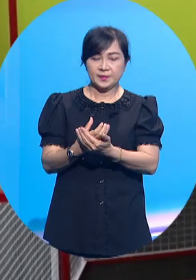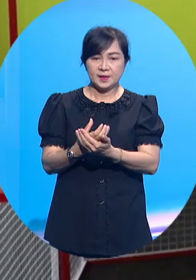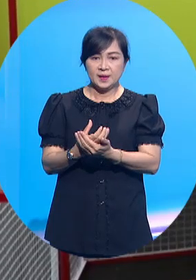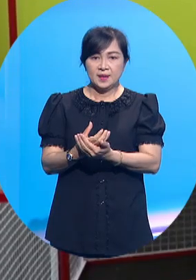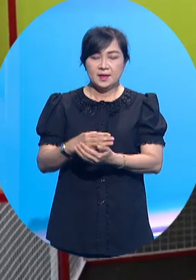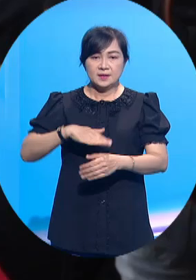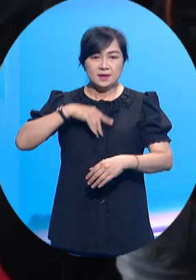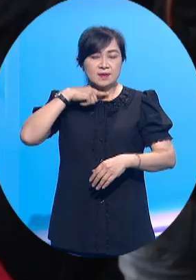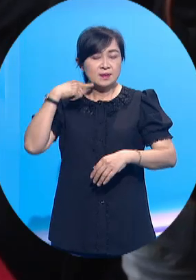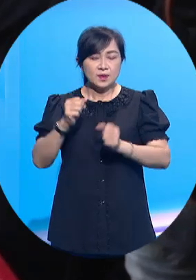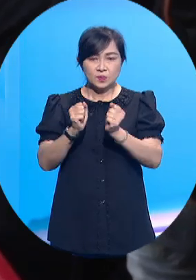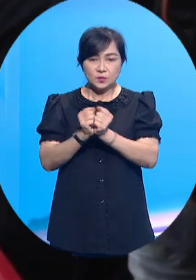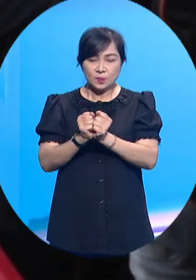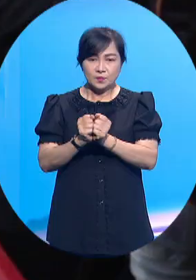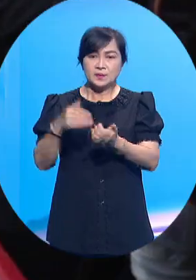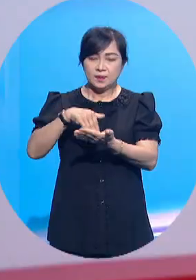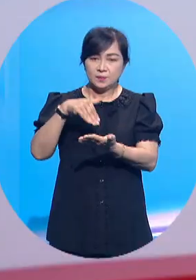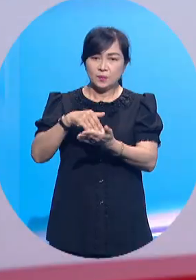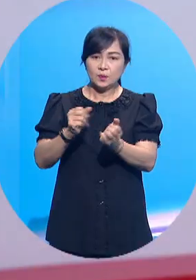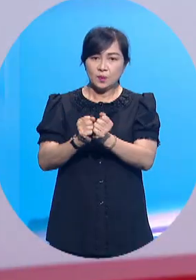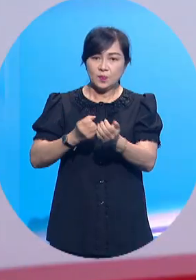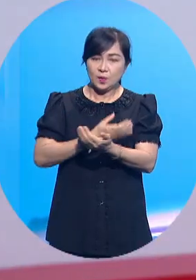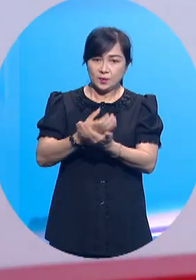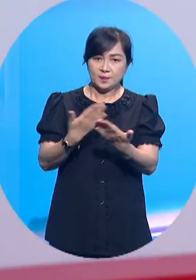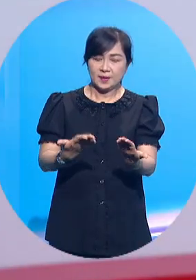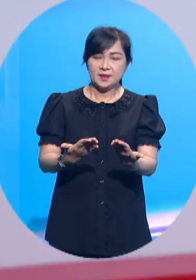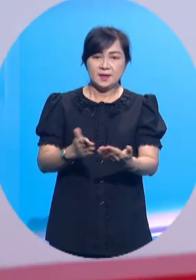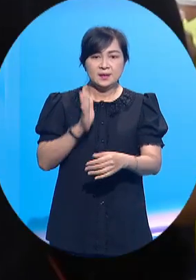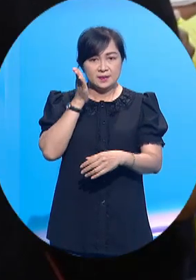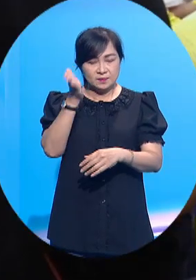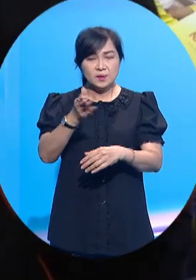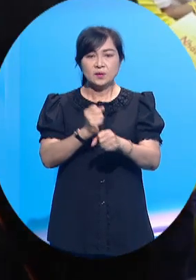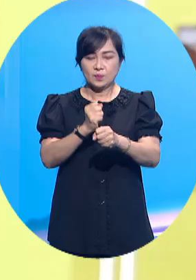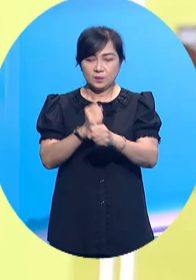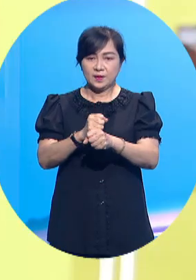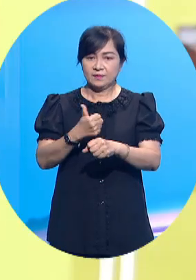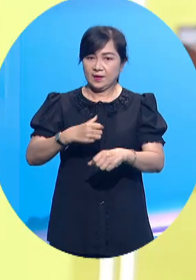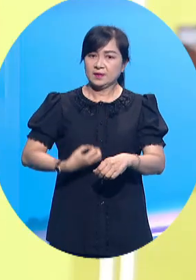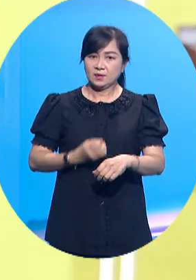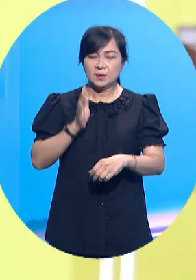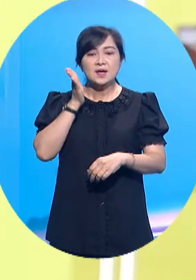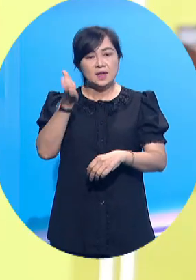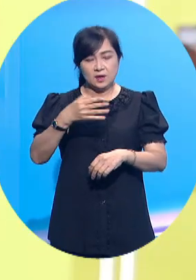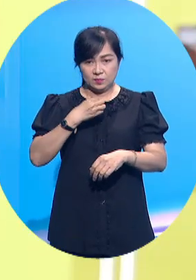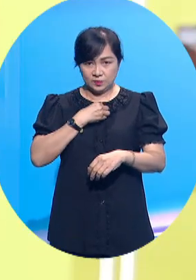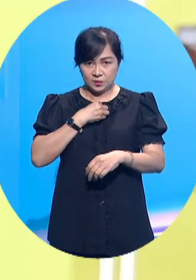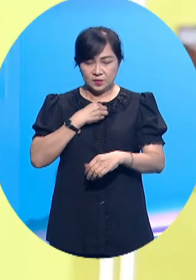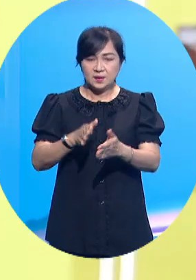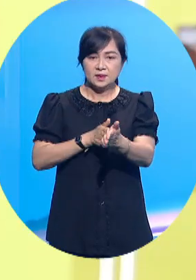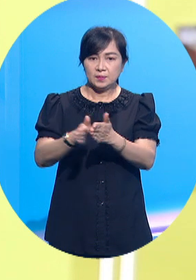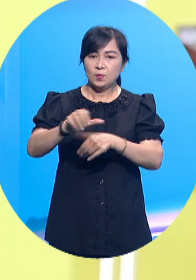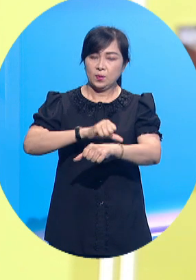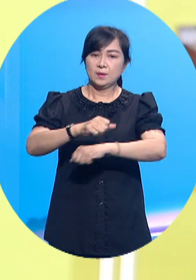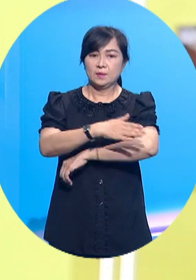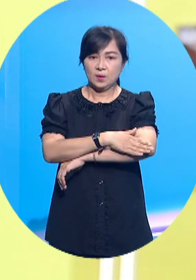Shell cam kết luôn đồng hành và tiếp tục cùng cộng đồng này tiến bước trong công việc và cuộc sống. Trong tương lai, chúng tôi sẽ duy trì các hoạt